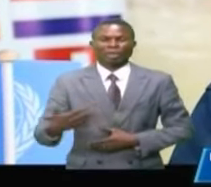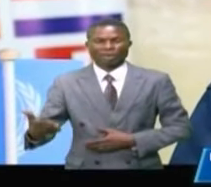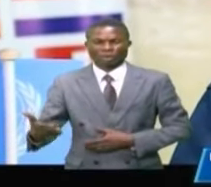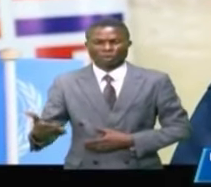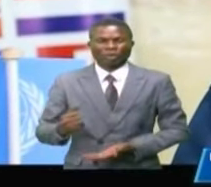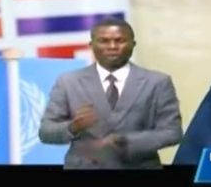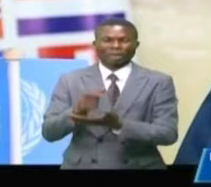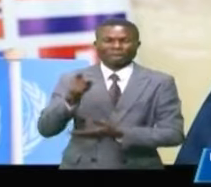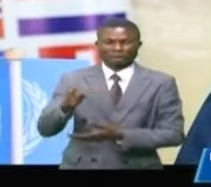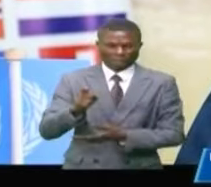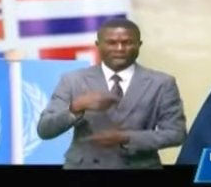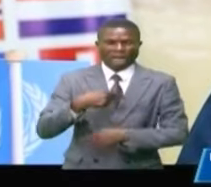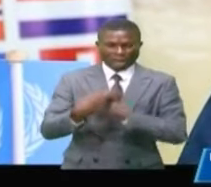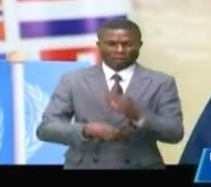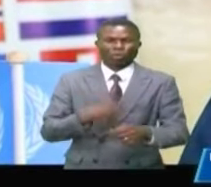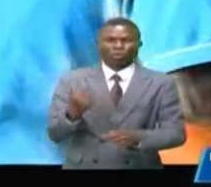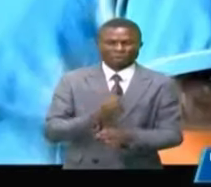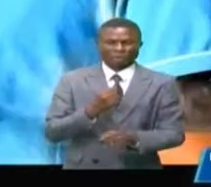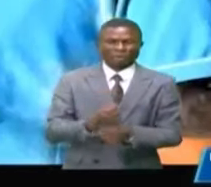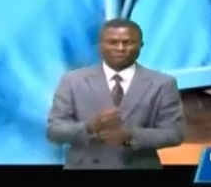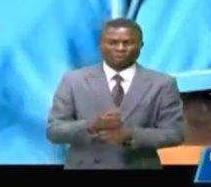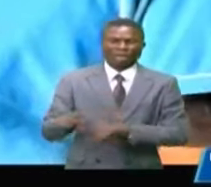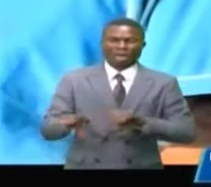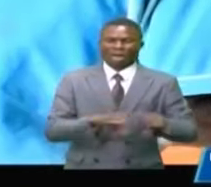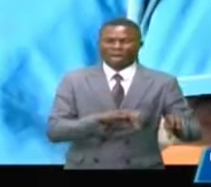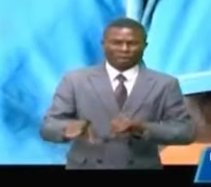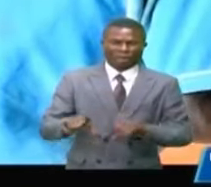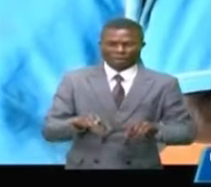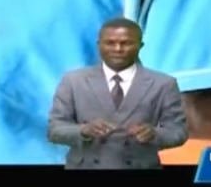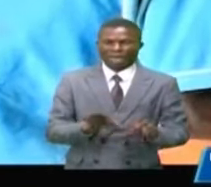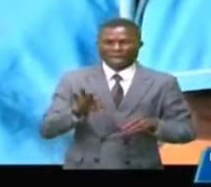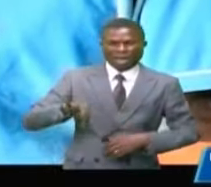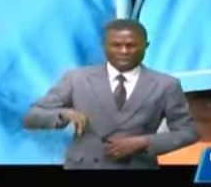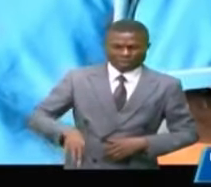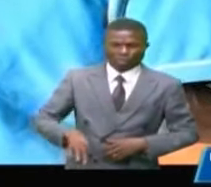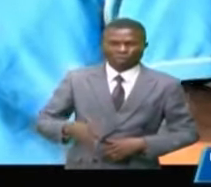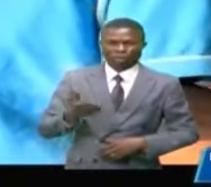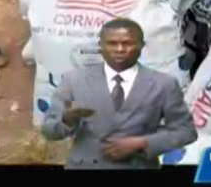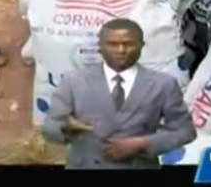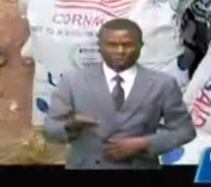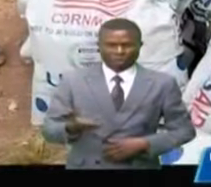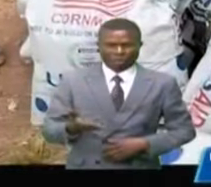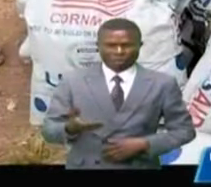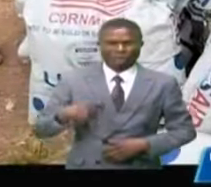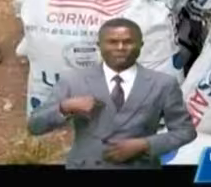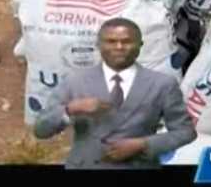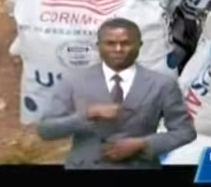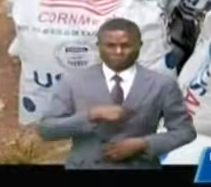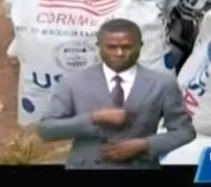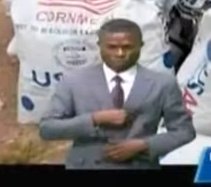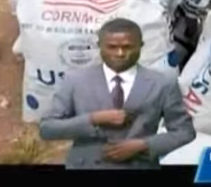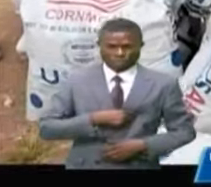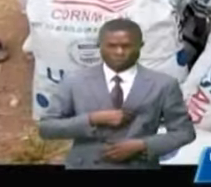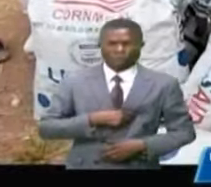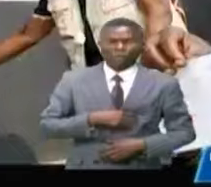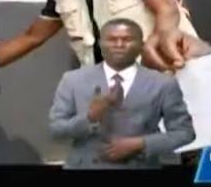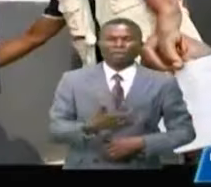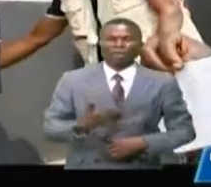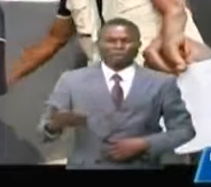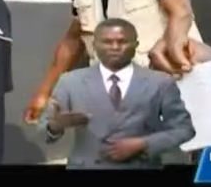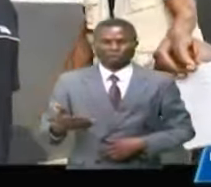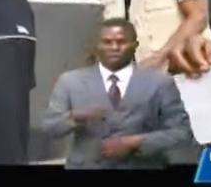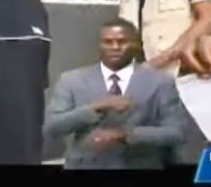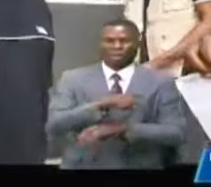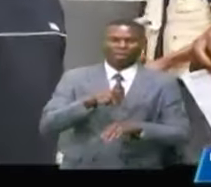de mettre en œuvre des activités génératrices de revenus. Ils reçoivent aussi du cash pour une